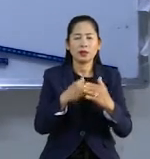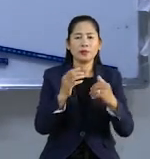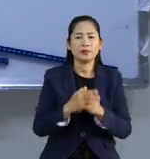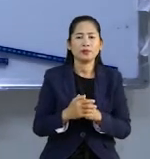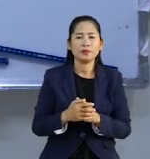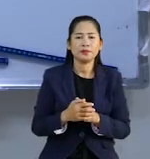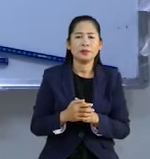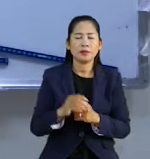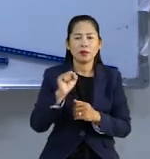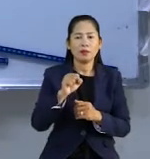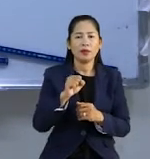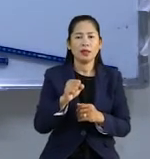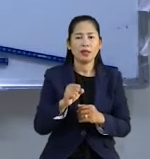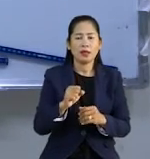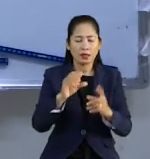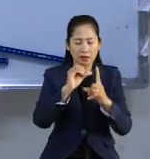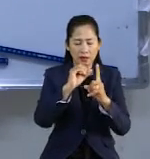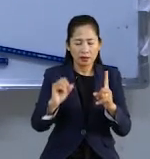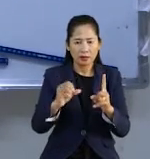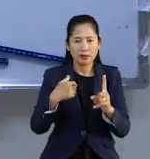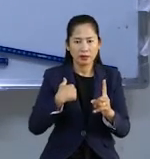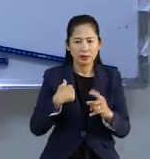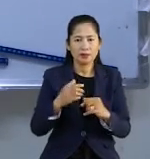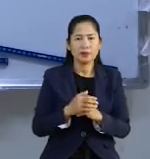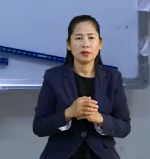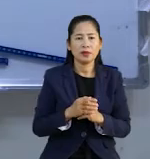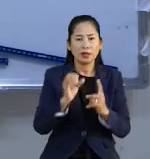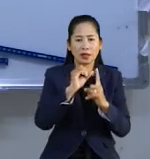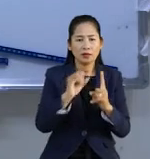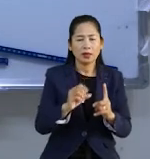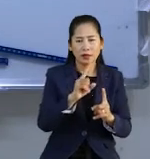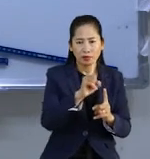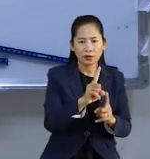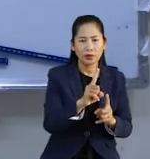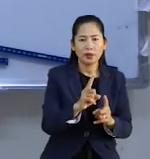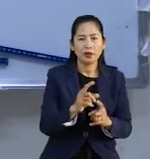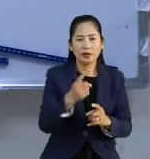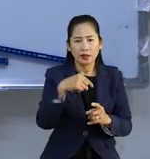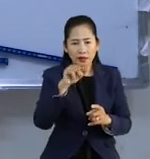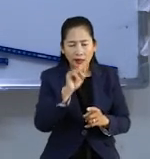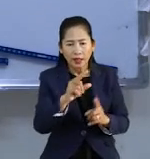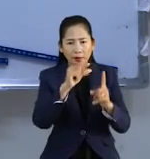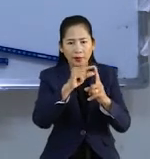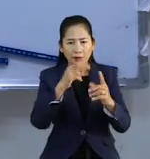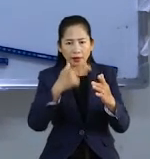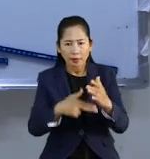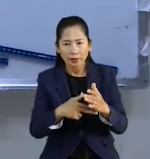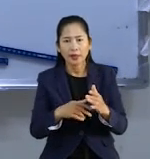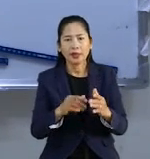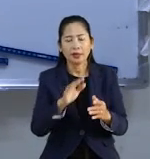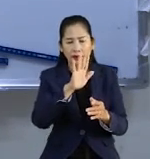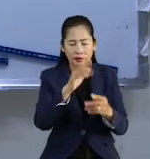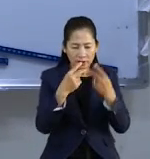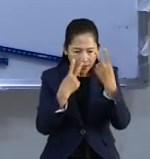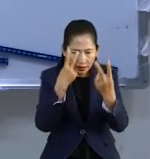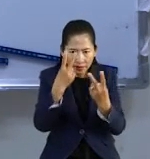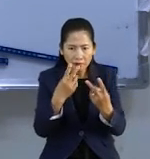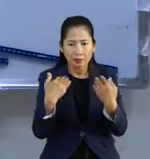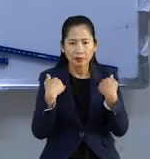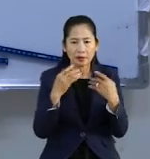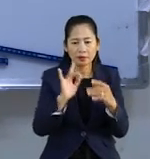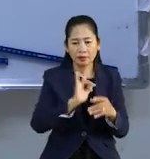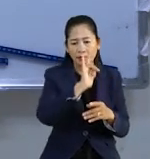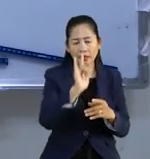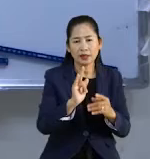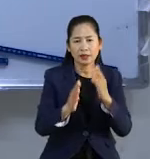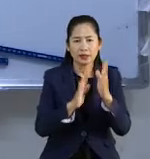นะมาตานักน้องหลับบ้าหลับบ้าเย็นละบ้าตีมวยตาปีเอาไว้เต้ได้ก้นสังเกตเคยท้าเมียนปลา